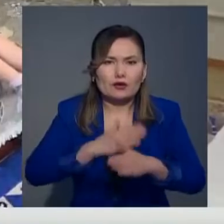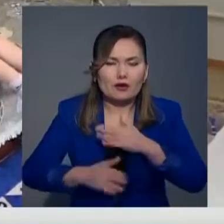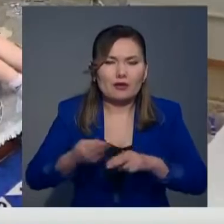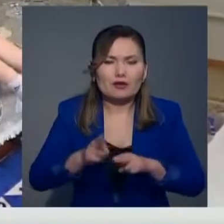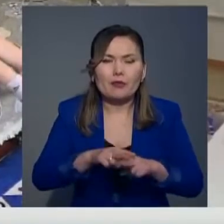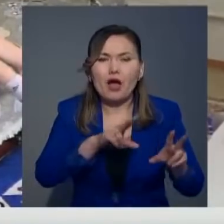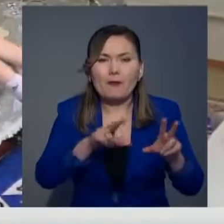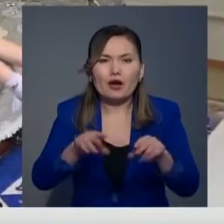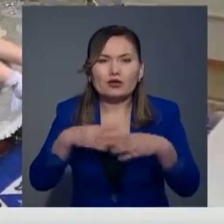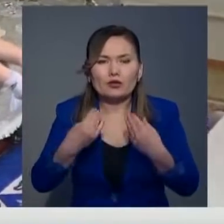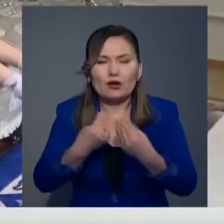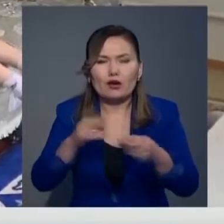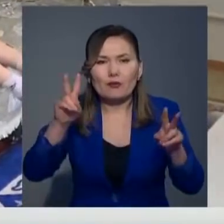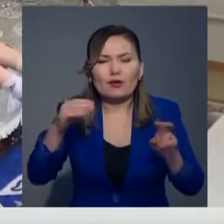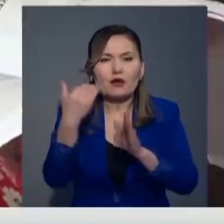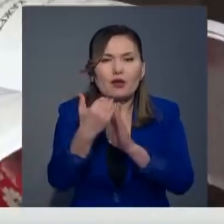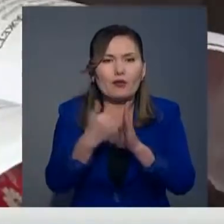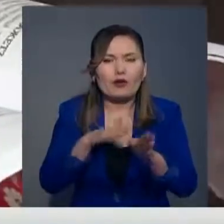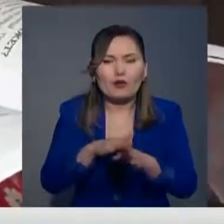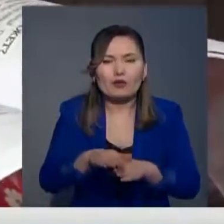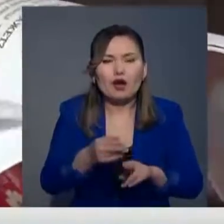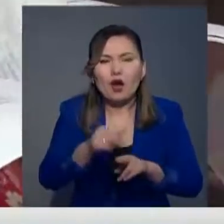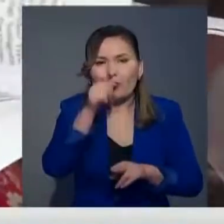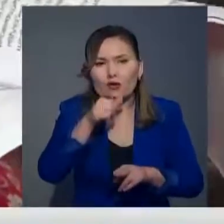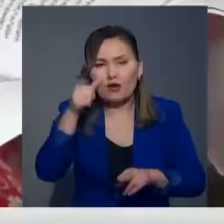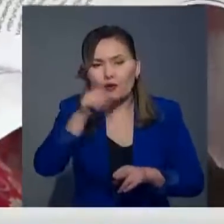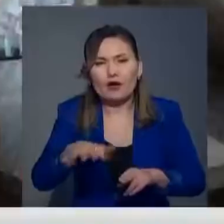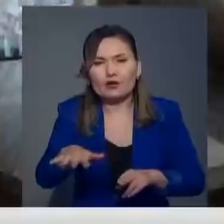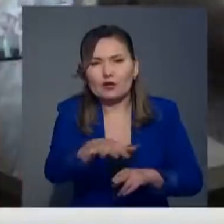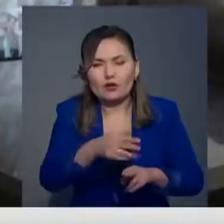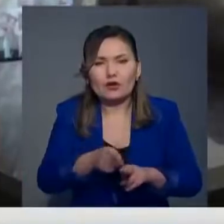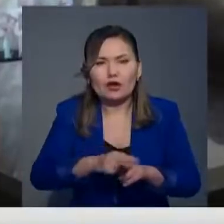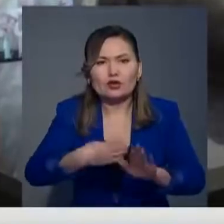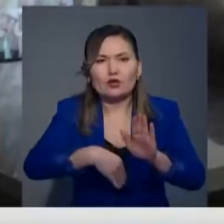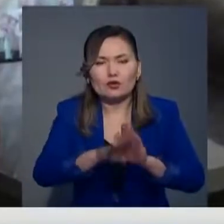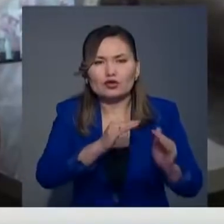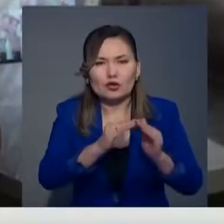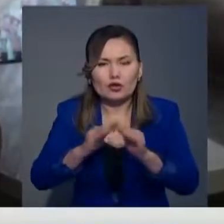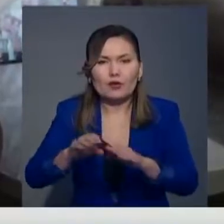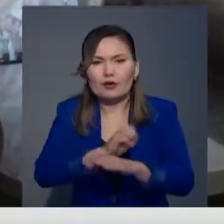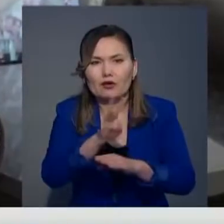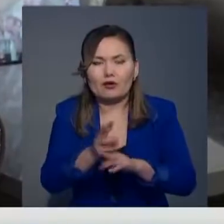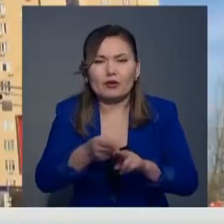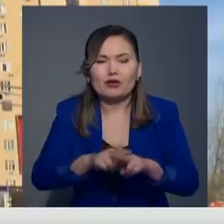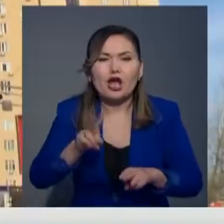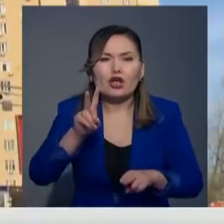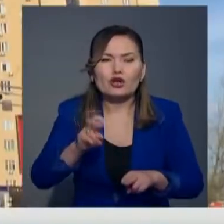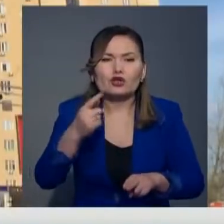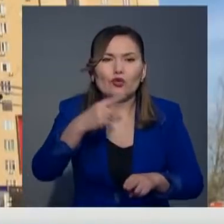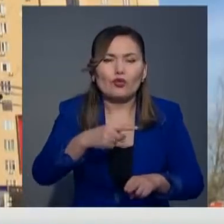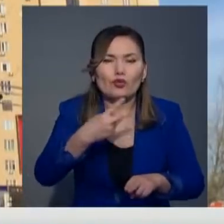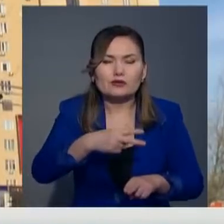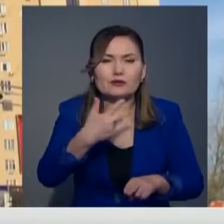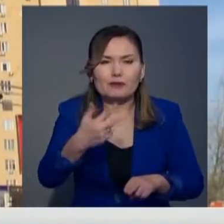бақытты отбасы бағдарламасын жүзеге асыруда былтыр Маңғыстау облысы үздіктер қатарынан көрінді. Аймақ бойынша 231 пәтер